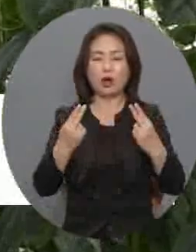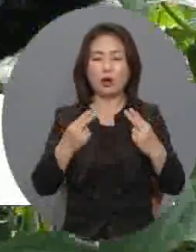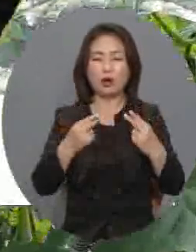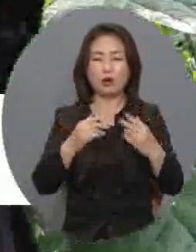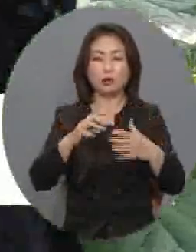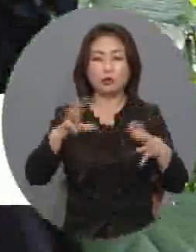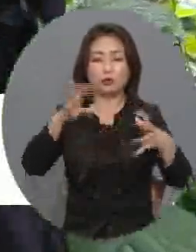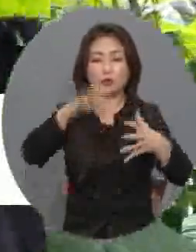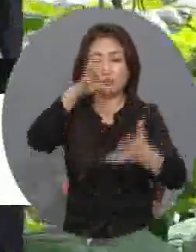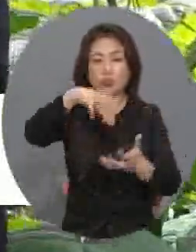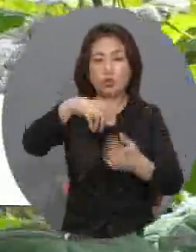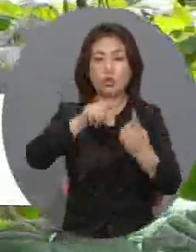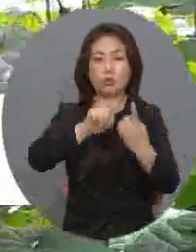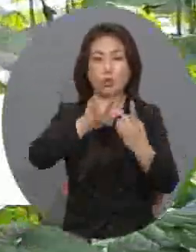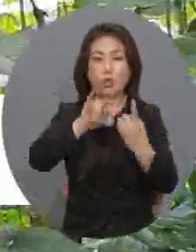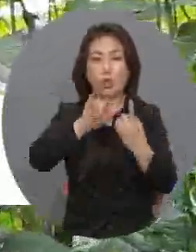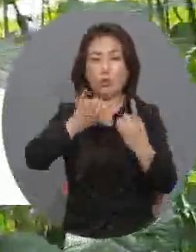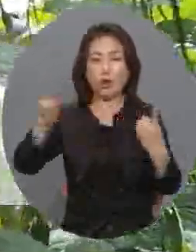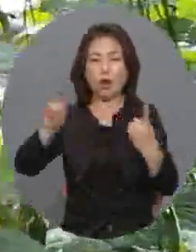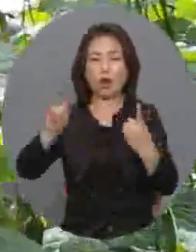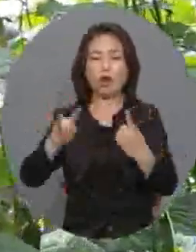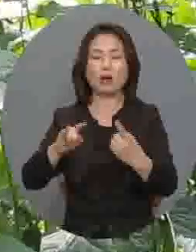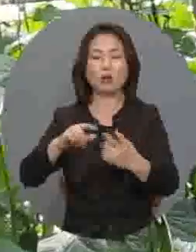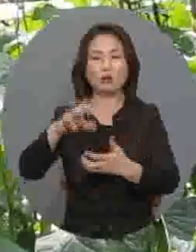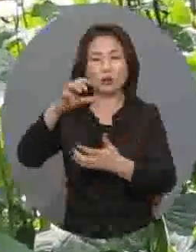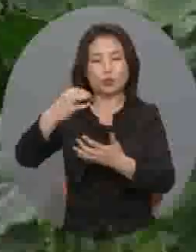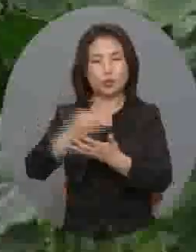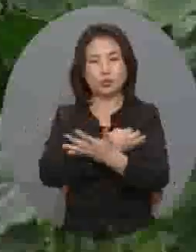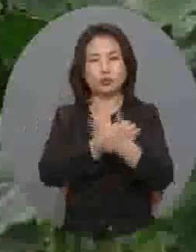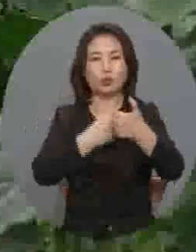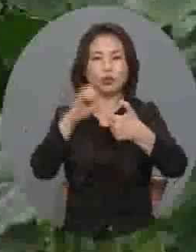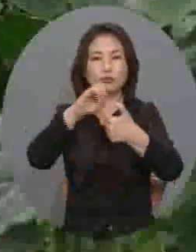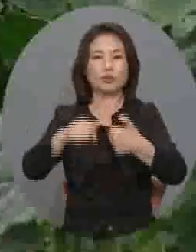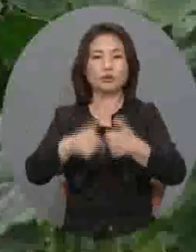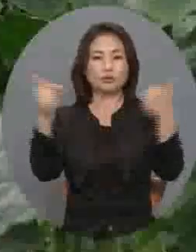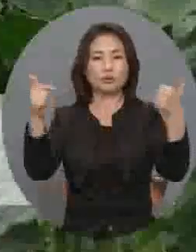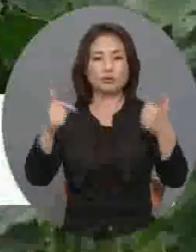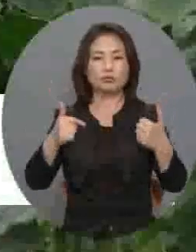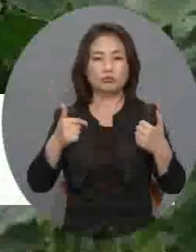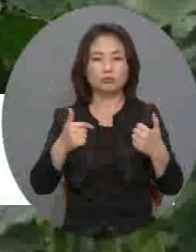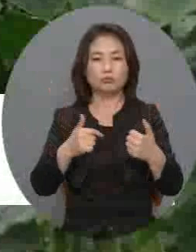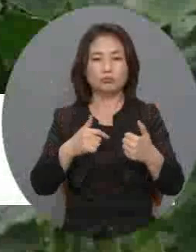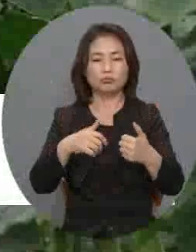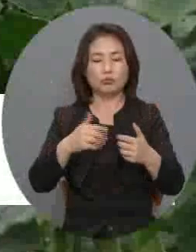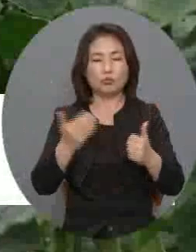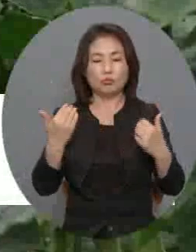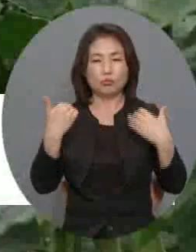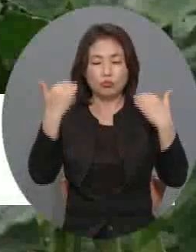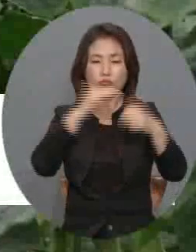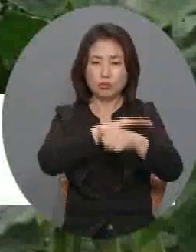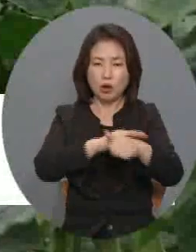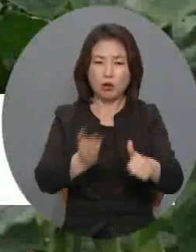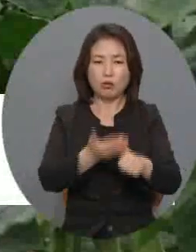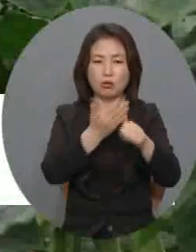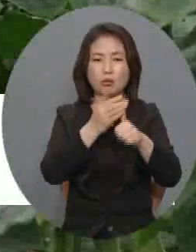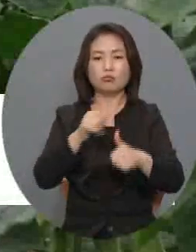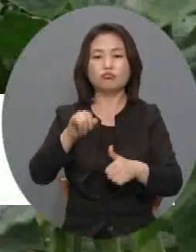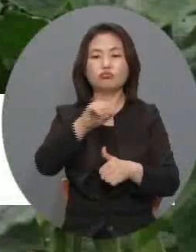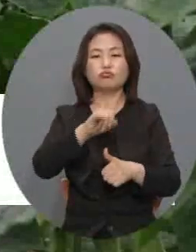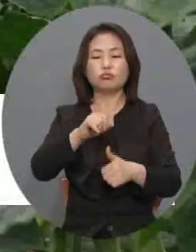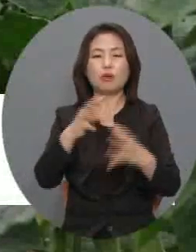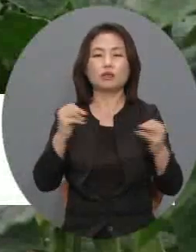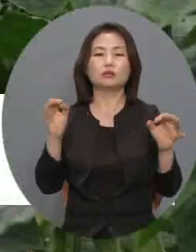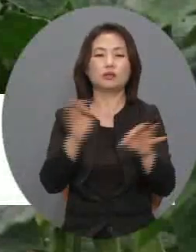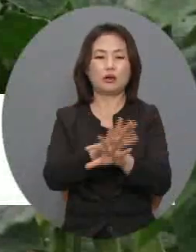1.5배, 소득은 50%나 늘었습니다. 생육 좋아지니까 병액충도 많이 없어지고, 균도 많이